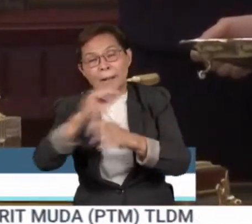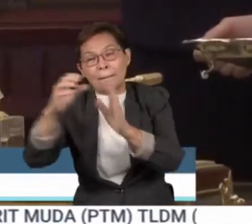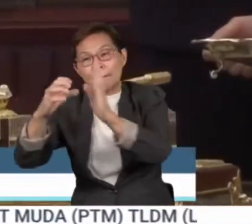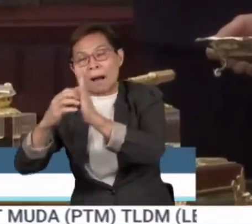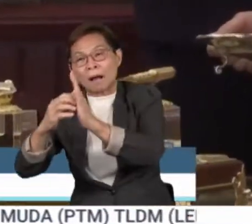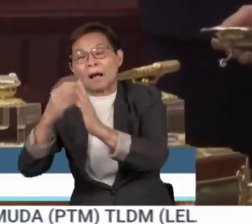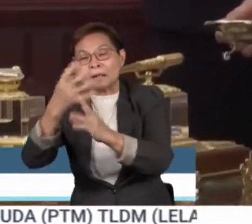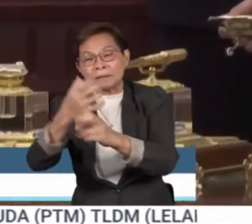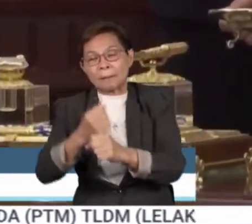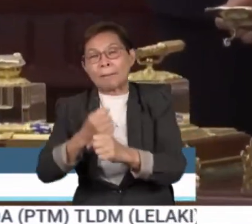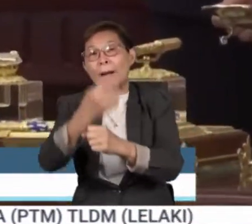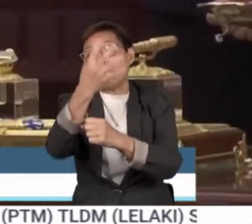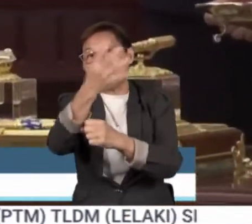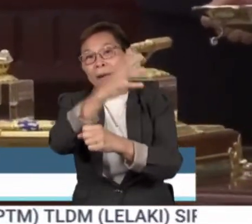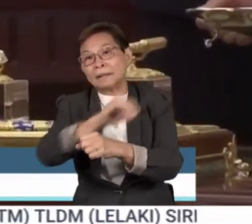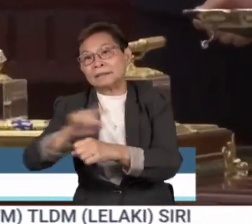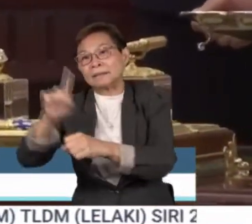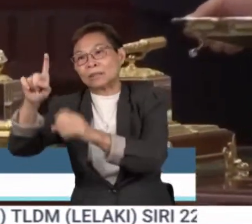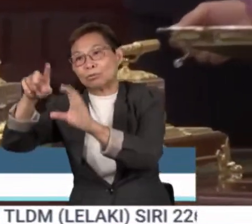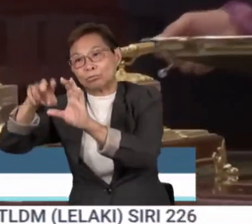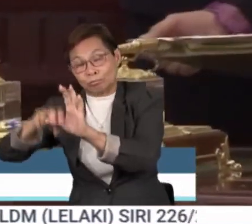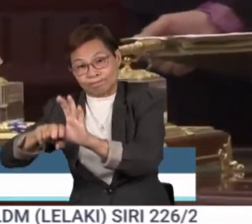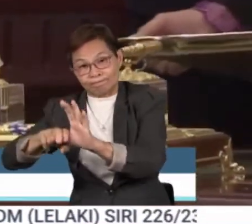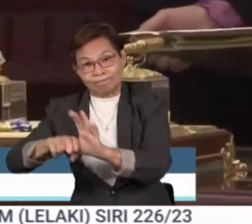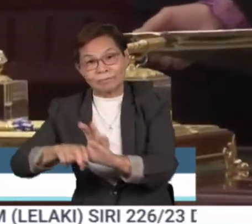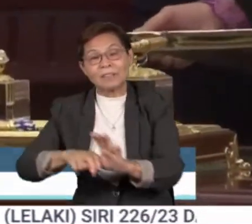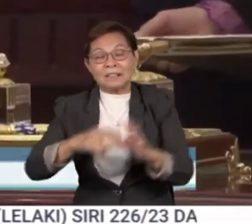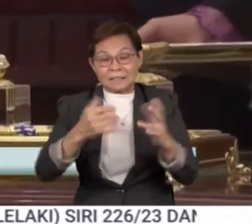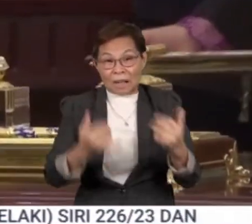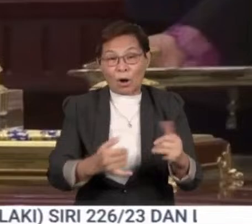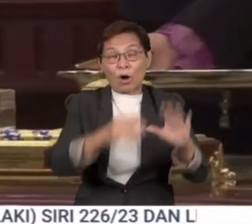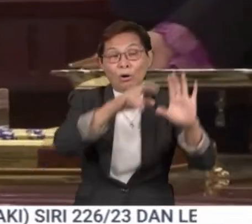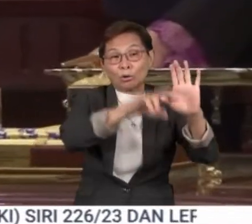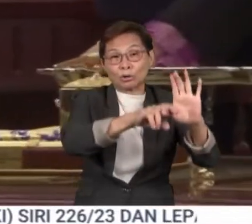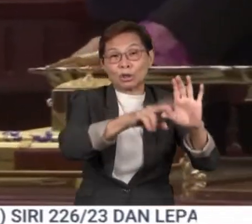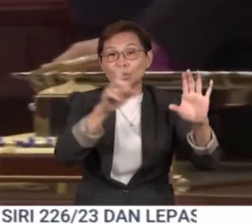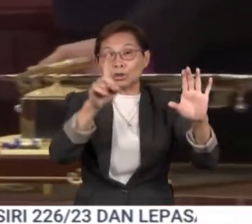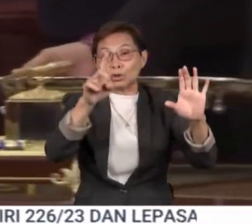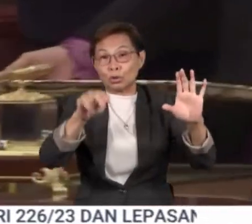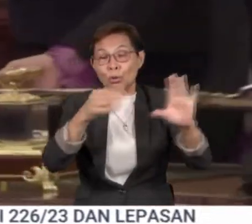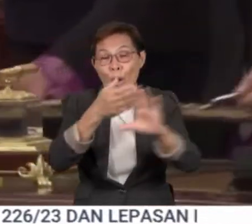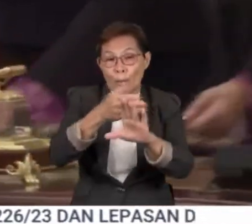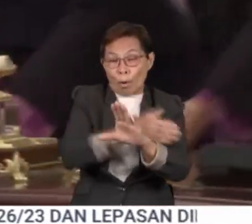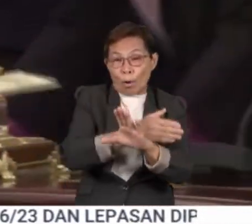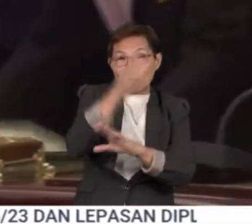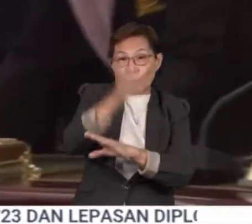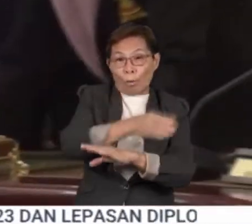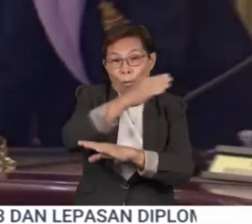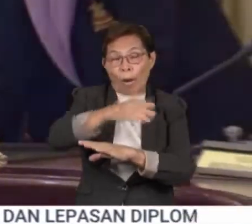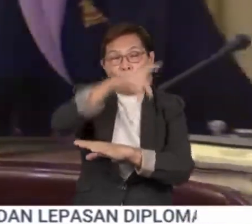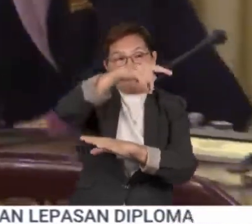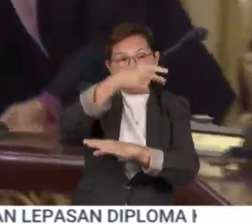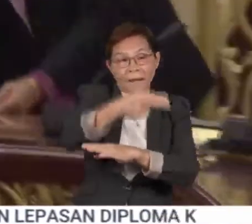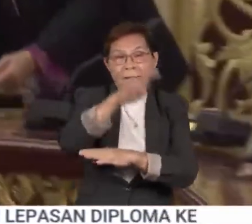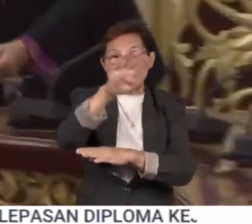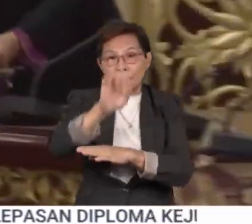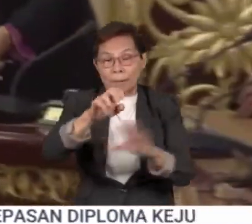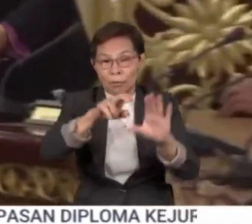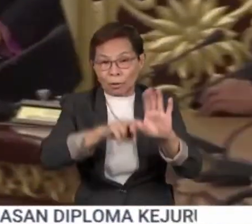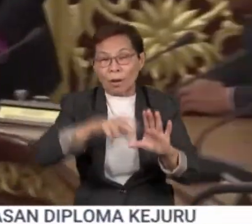PAS masing-masing mendapat 4 dan 1 kerusi. Kedudukan terkini kerusi sebelum Dun dibubarkan ialah PH memiliki 40